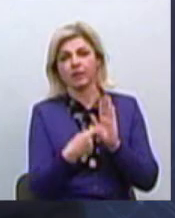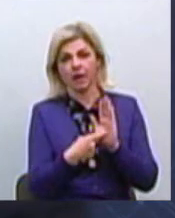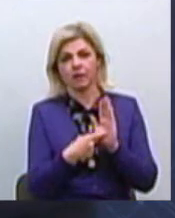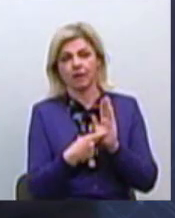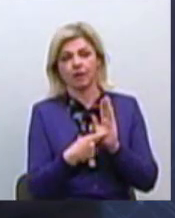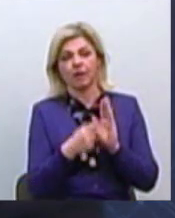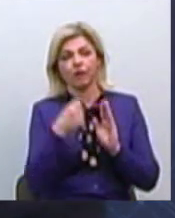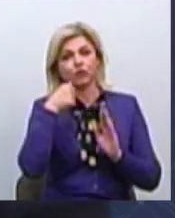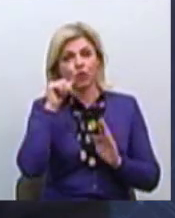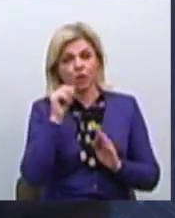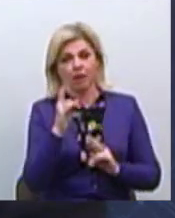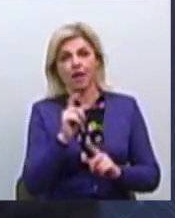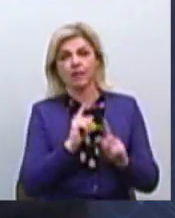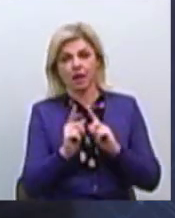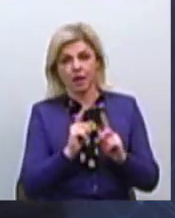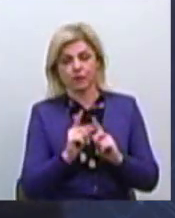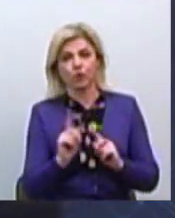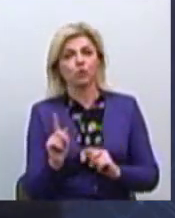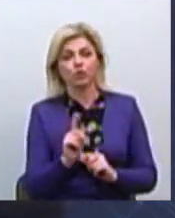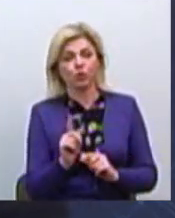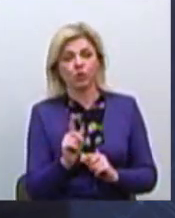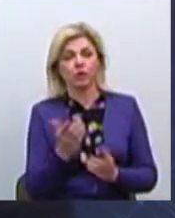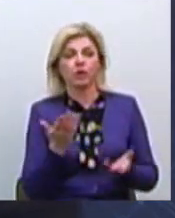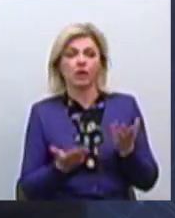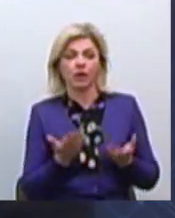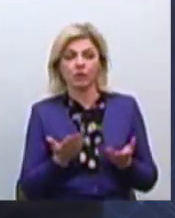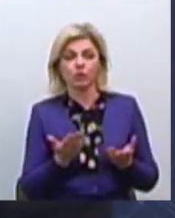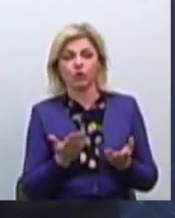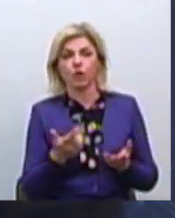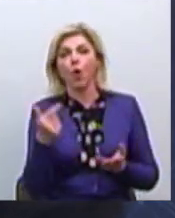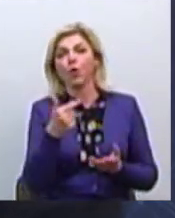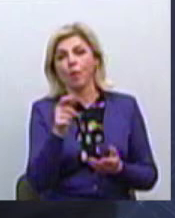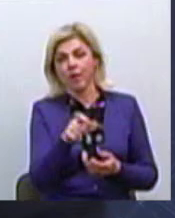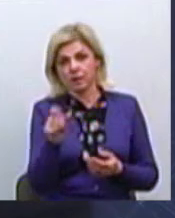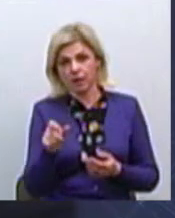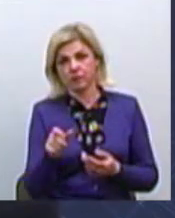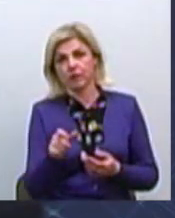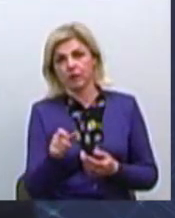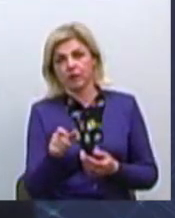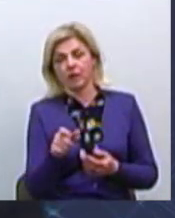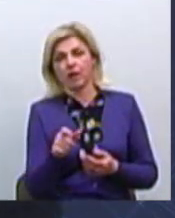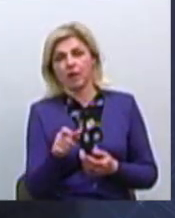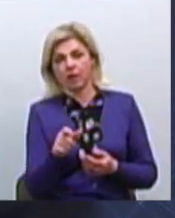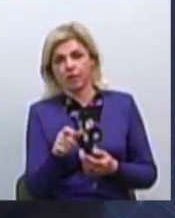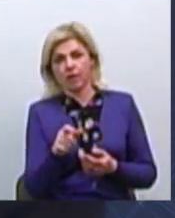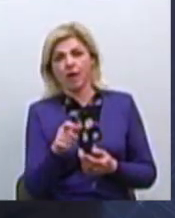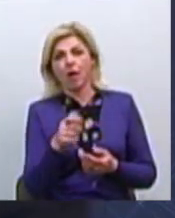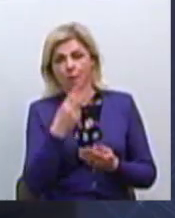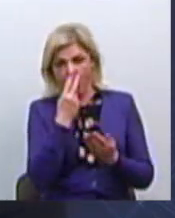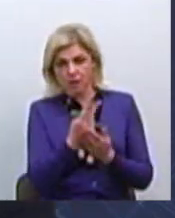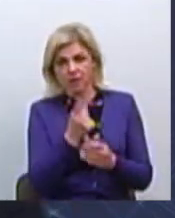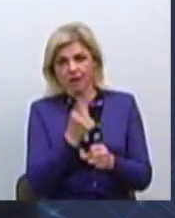на вчора на нараді, що якщо громадяни виявляють заборонені предмети, вони